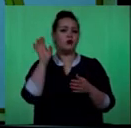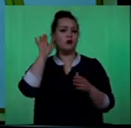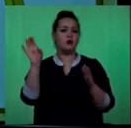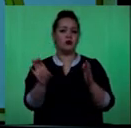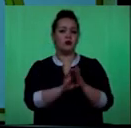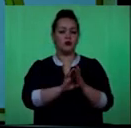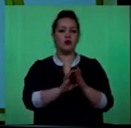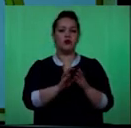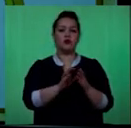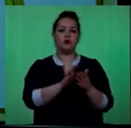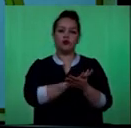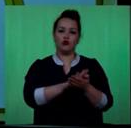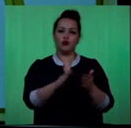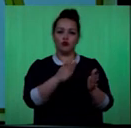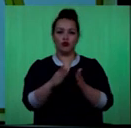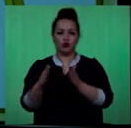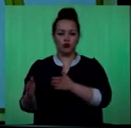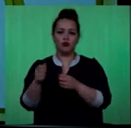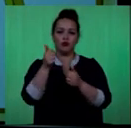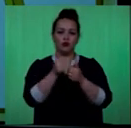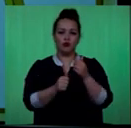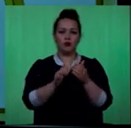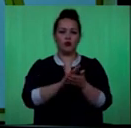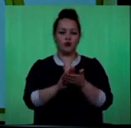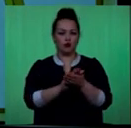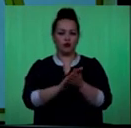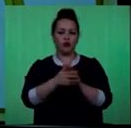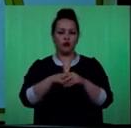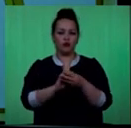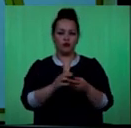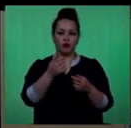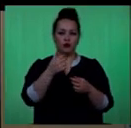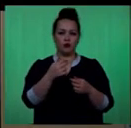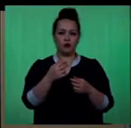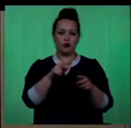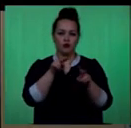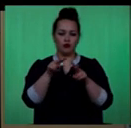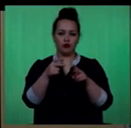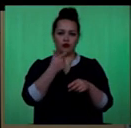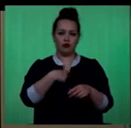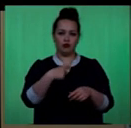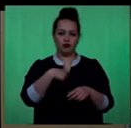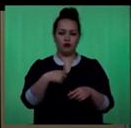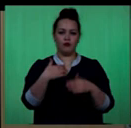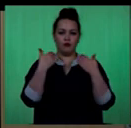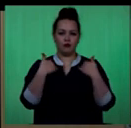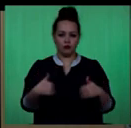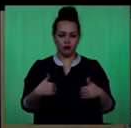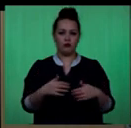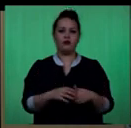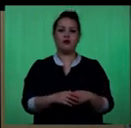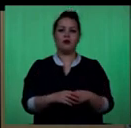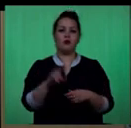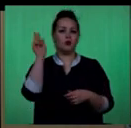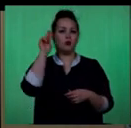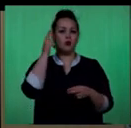чаще мыли руки и следили за своим внешним видом на этом наш урок подошёл к концу